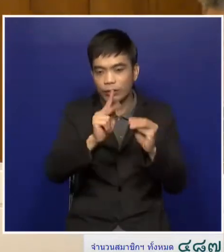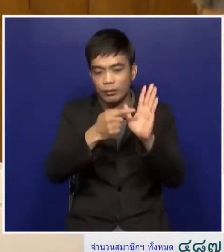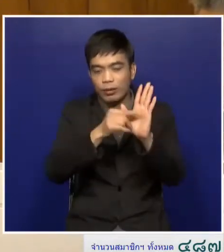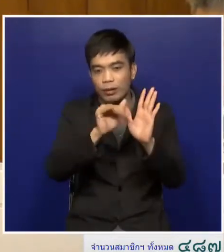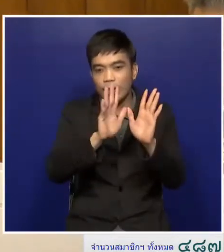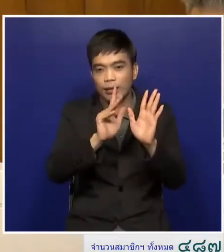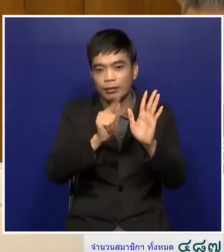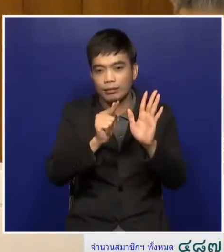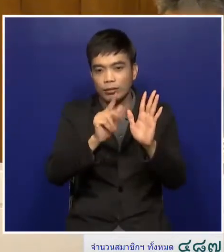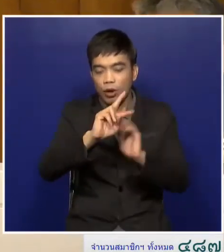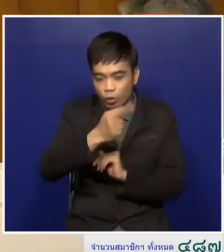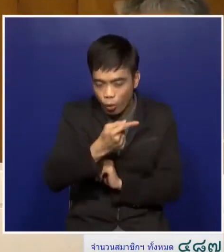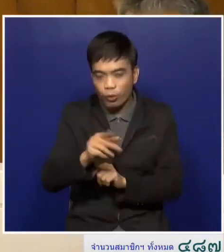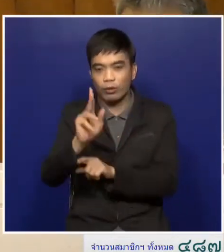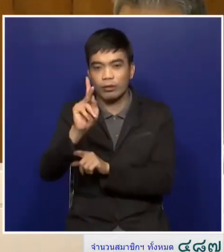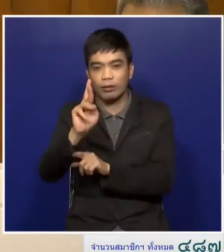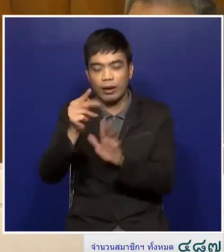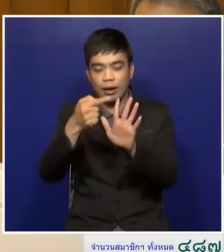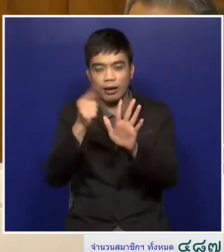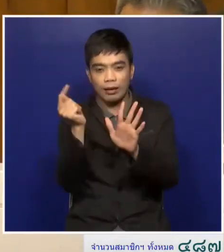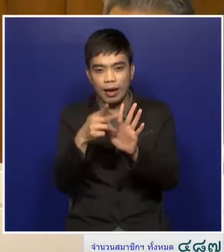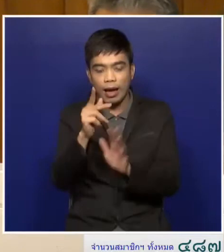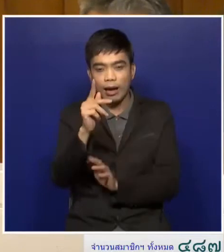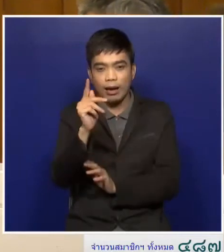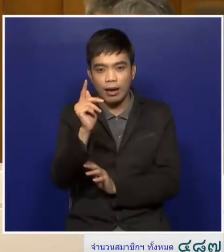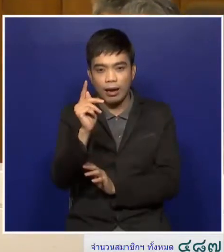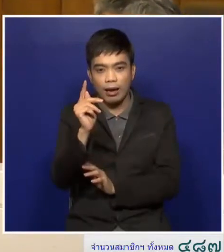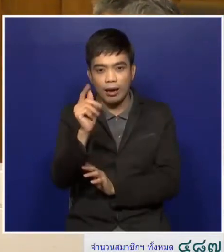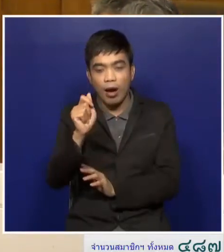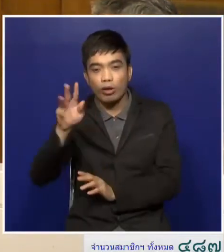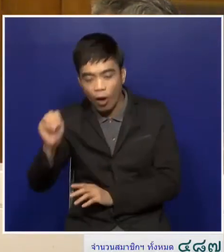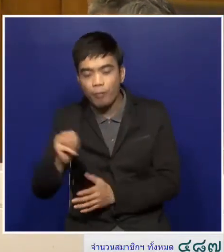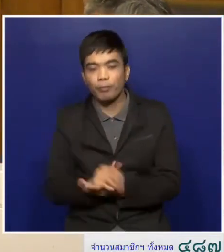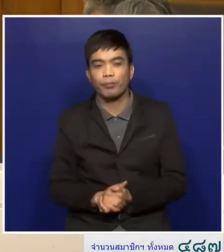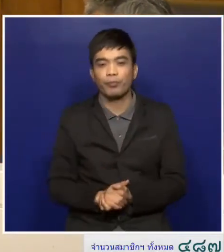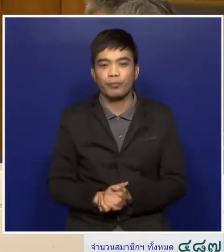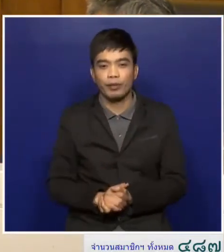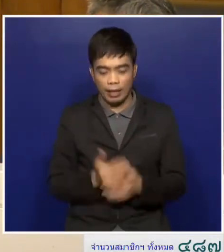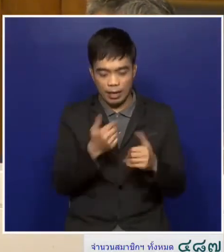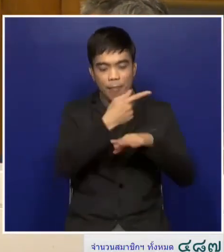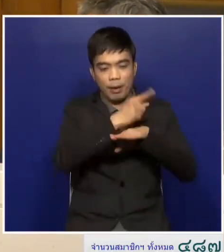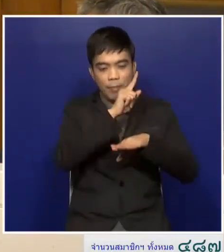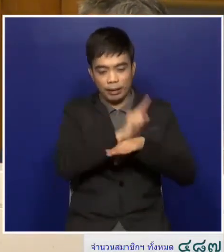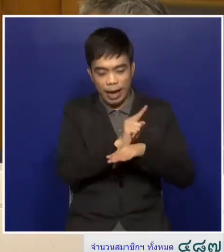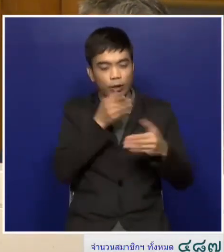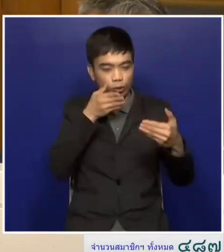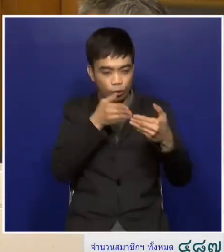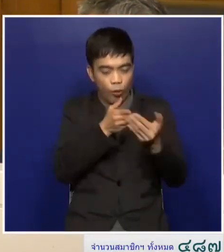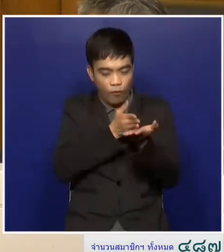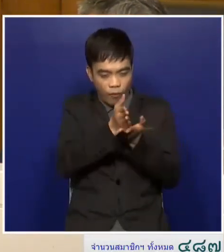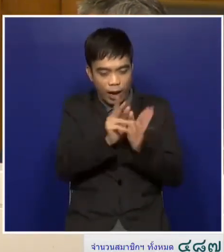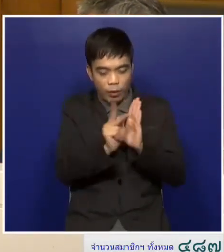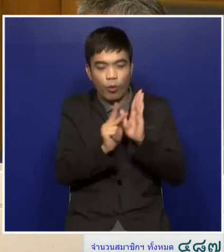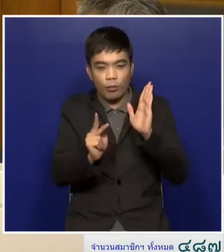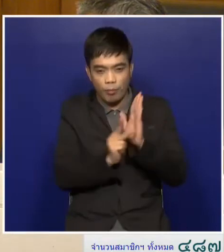มทงเป็ประทานของ ขณะทำงานด้านกฎหมายของ ขณะกรราทิการ